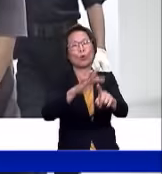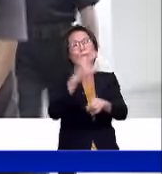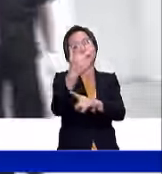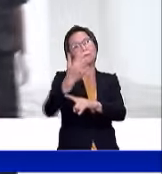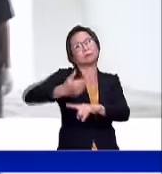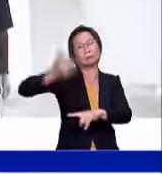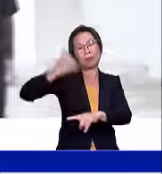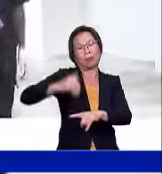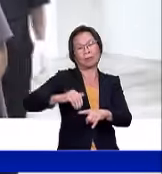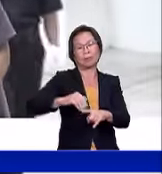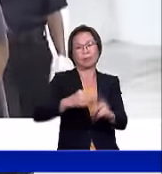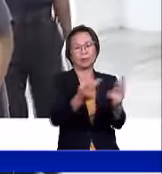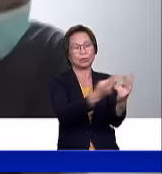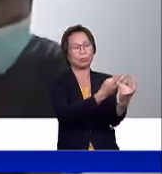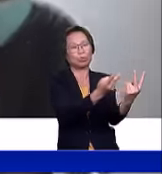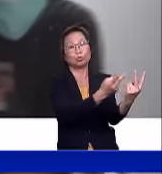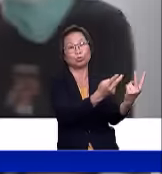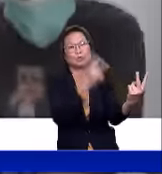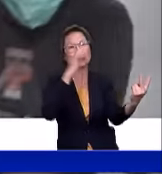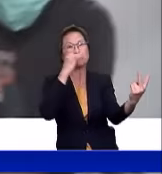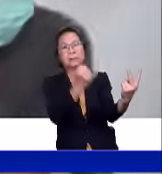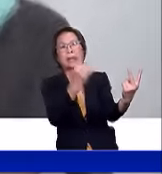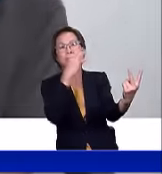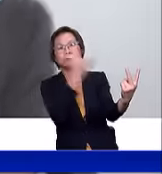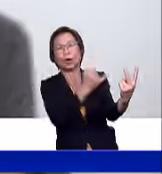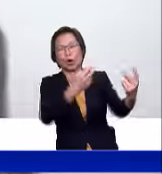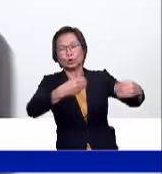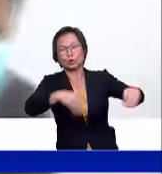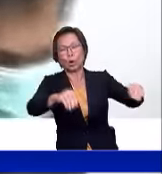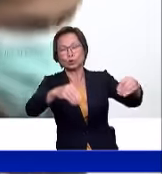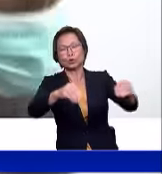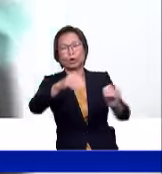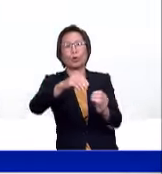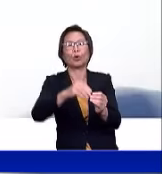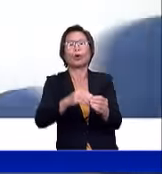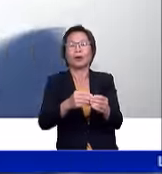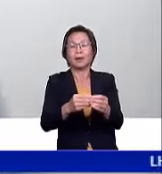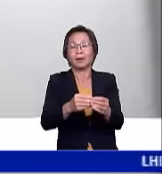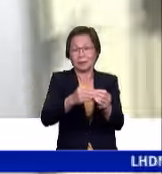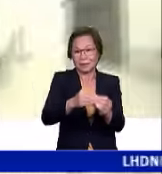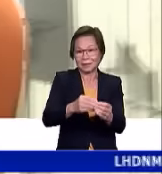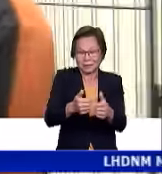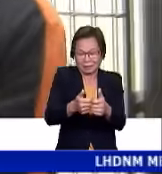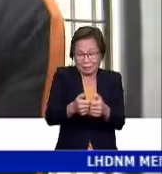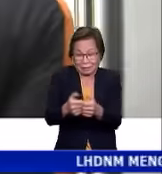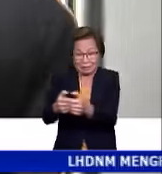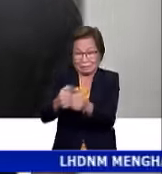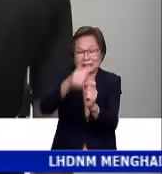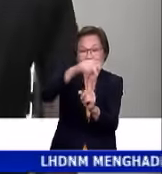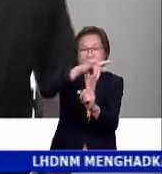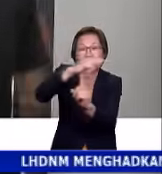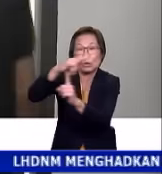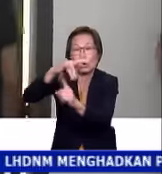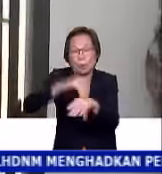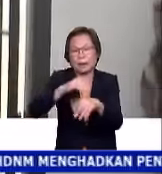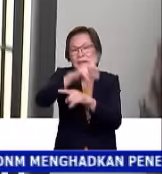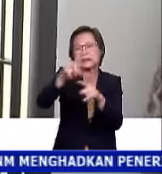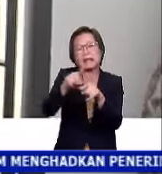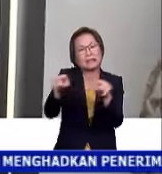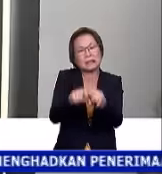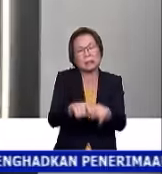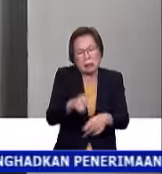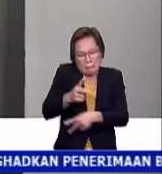lalu. Pasangan jenayah itu turut dituduh menjual set drone bernilai RM4,000 pada tarikh sama. Mereka turut